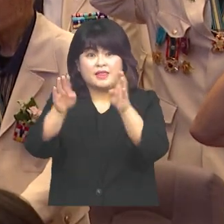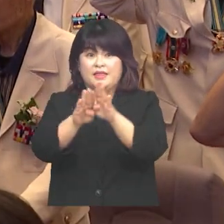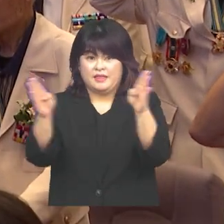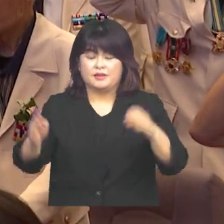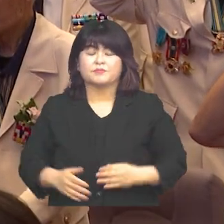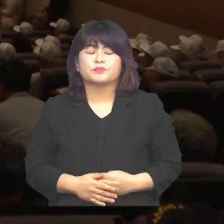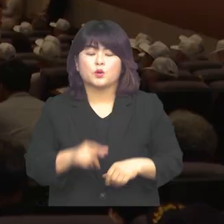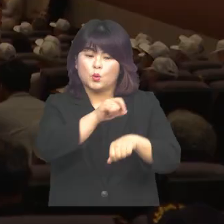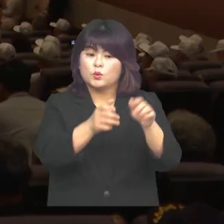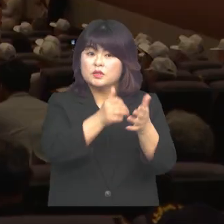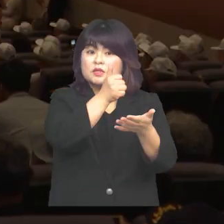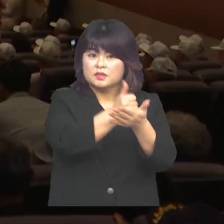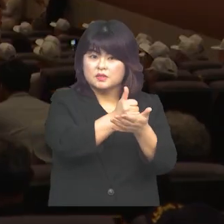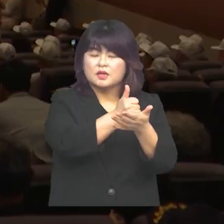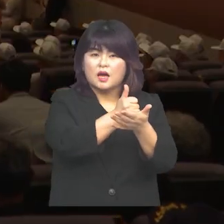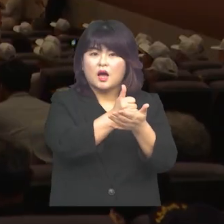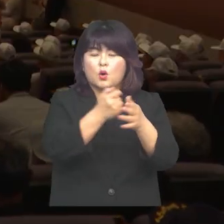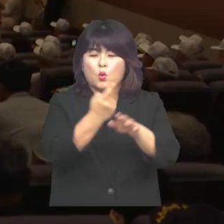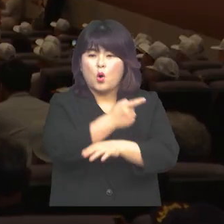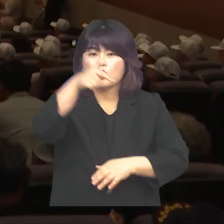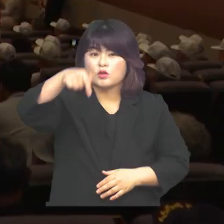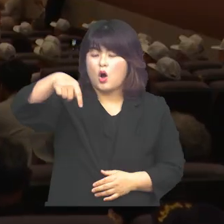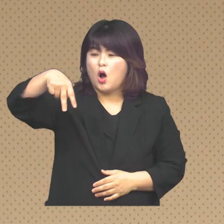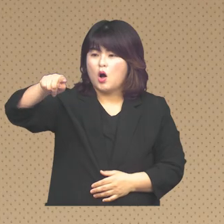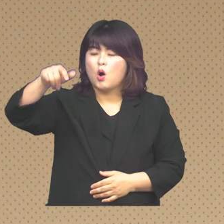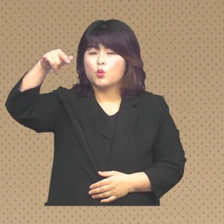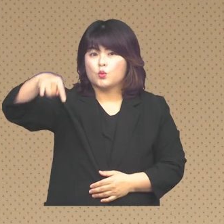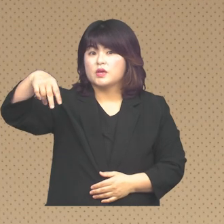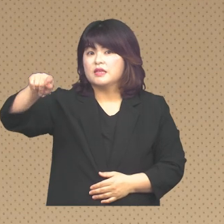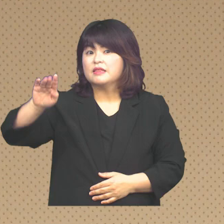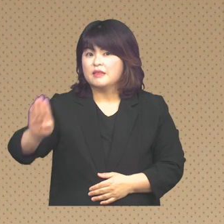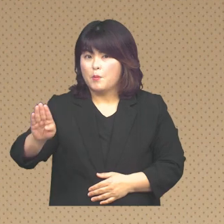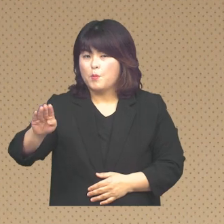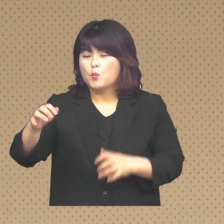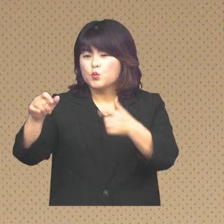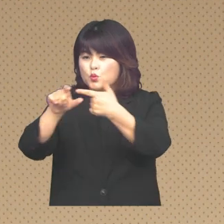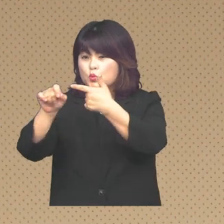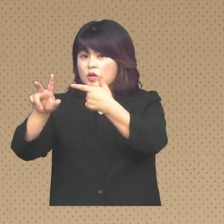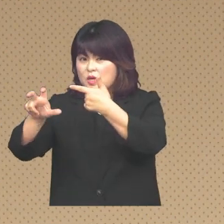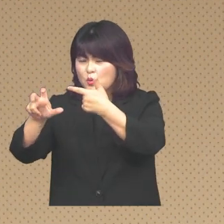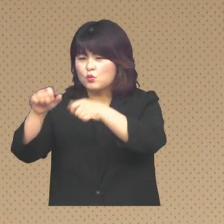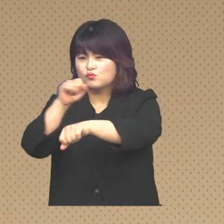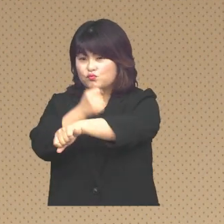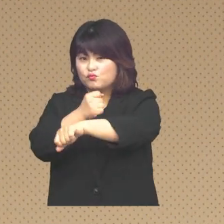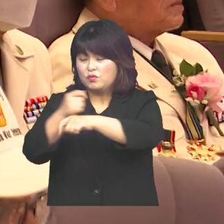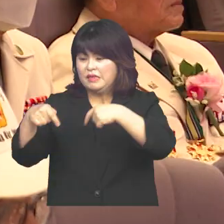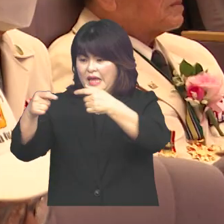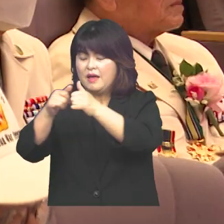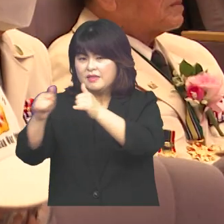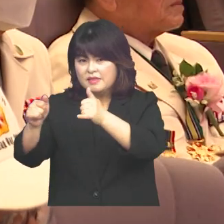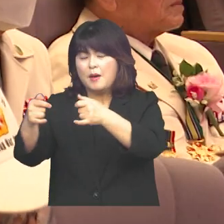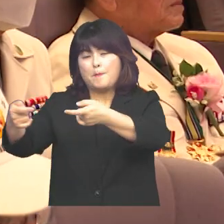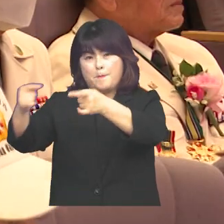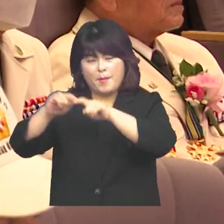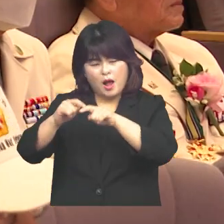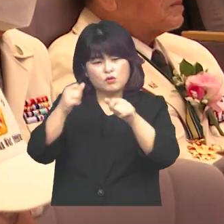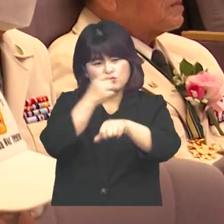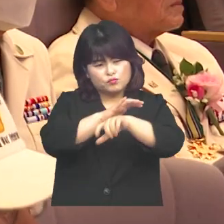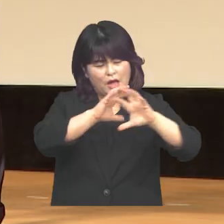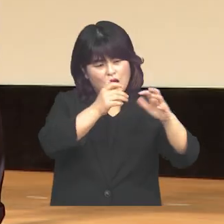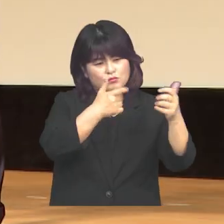개최했습니다. 행사에는 이상일 용인특례시장, 서귀섬 6.25 참전유공자회 지회장, 6.25 참전용사